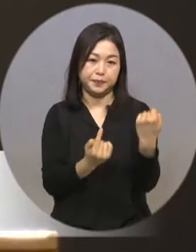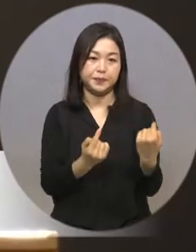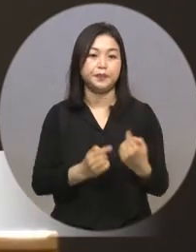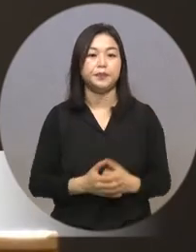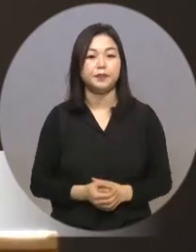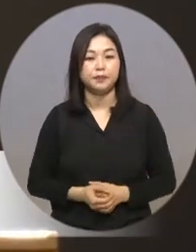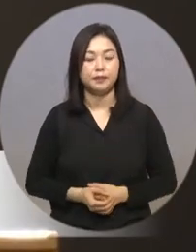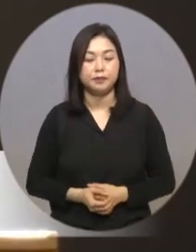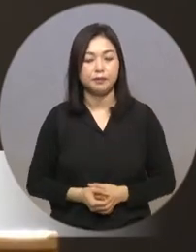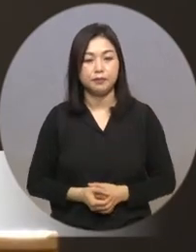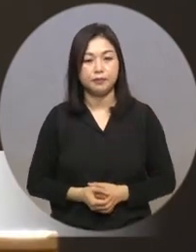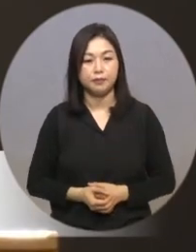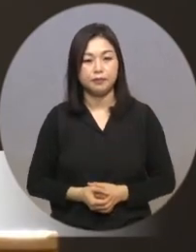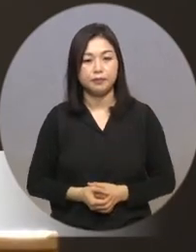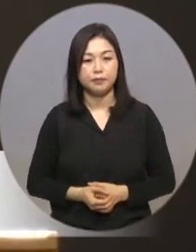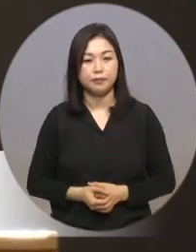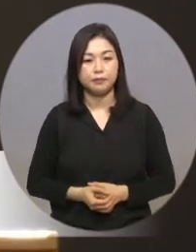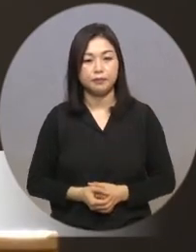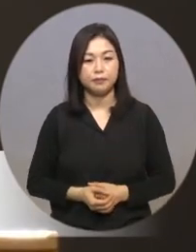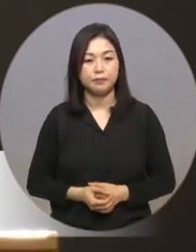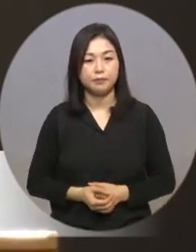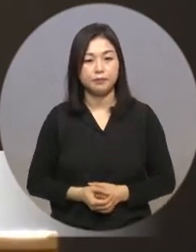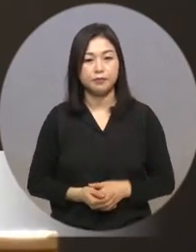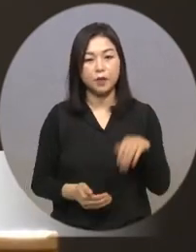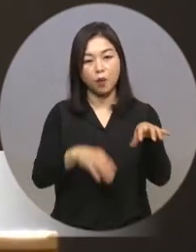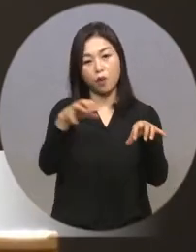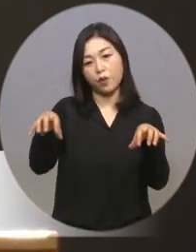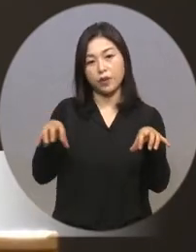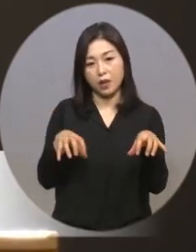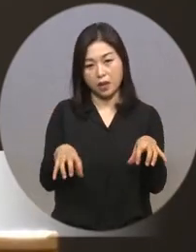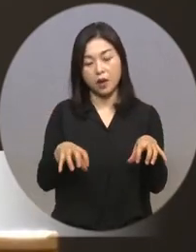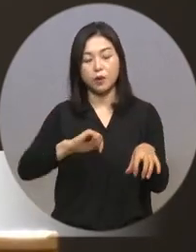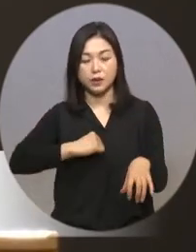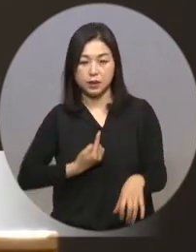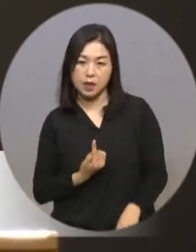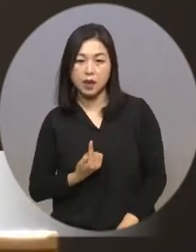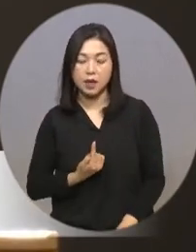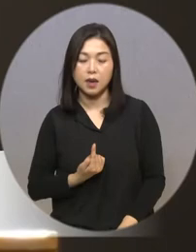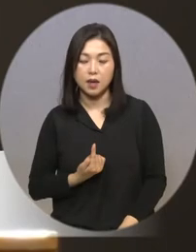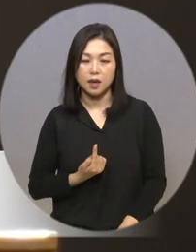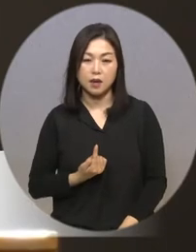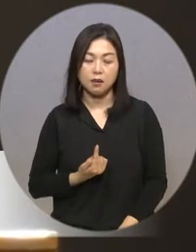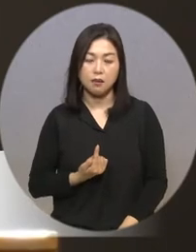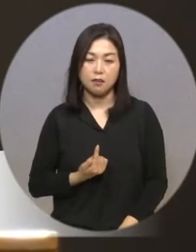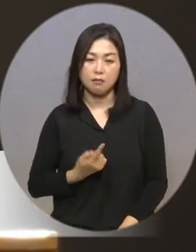정말 근본적으로 우리 주변에